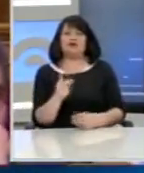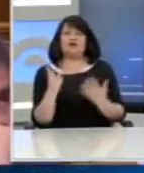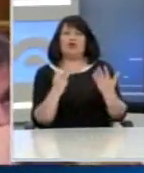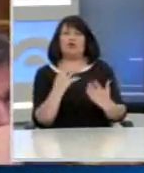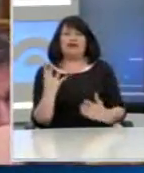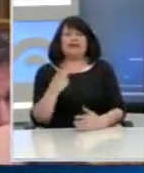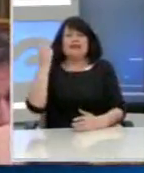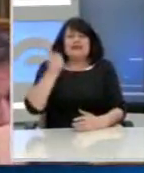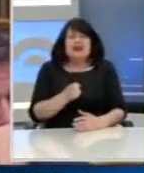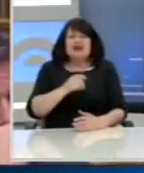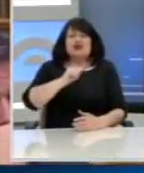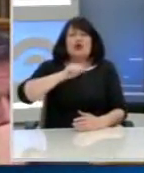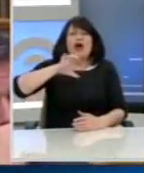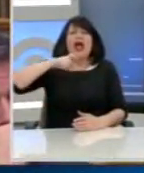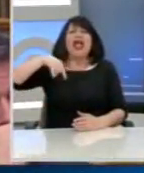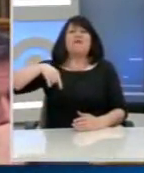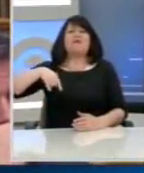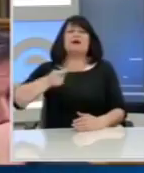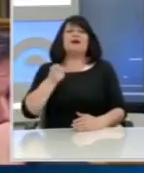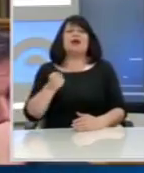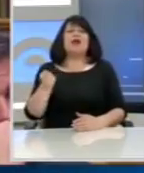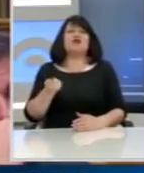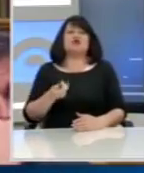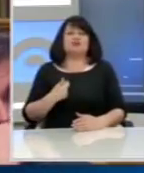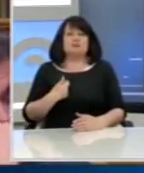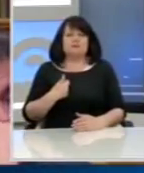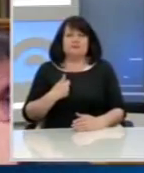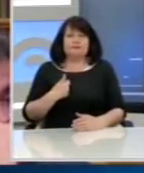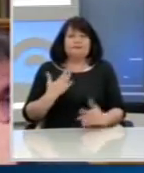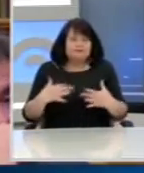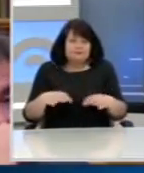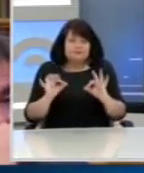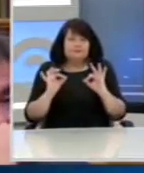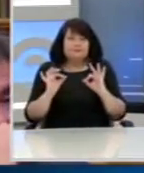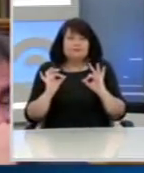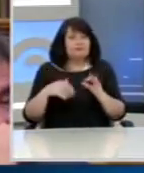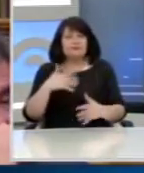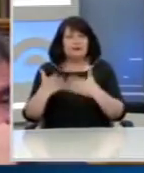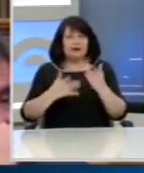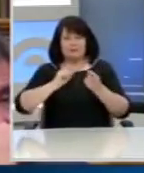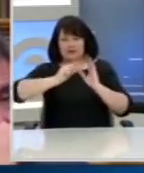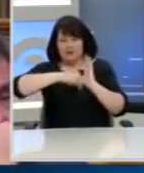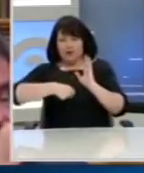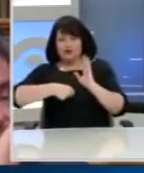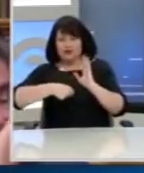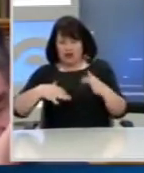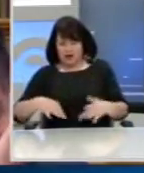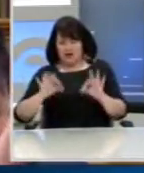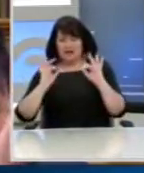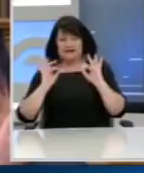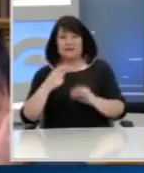184% του ΑΕΠ ήταν το χρέος όταν αναλάβαμε εμείς. Όταν ξεκίνησε η περιπέτεια των μνημονίων, το χρέος